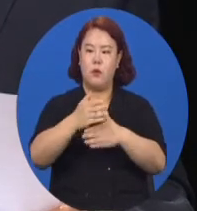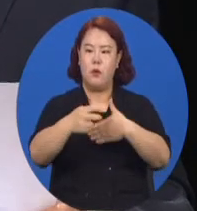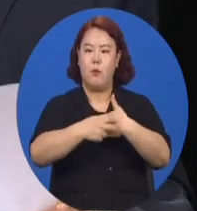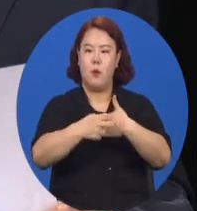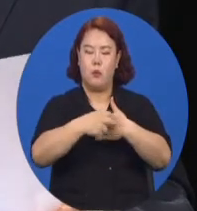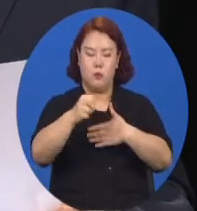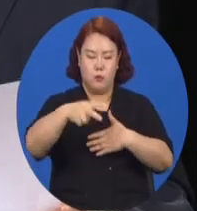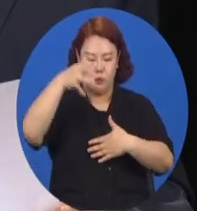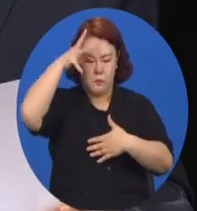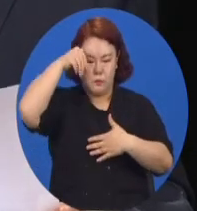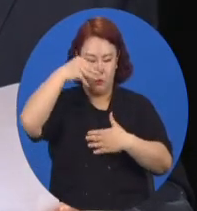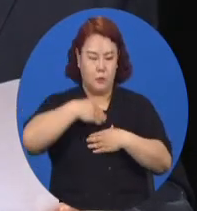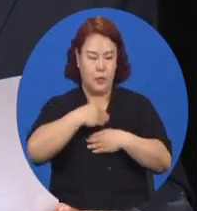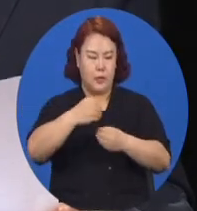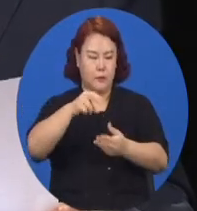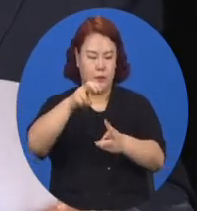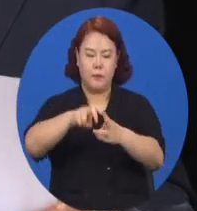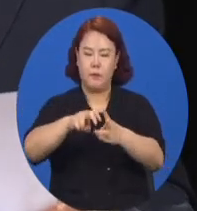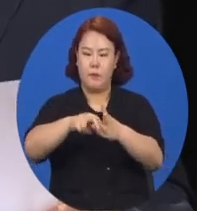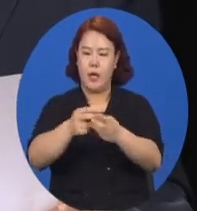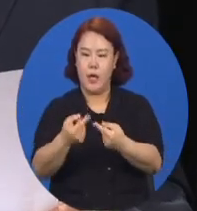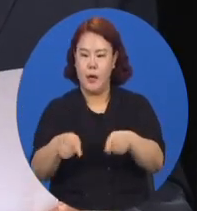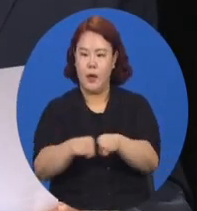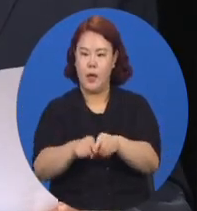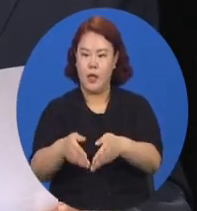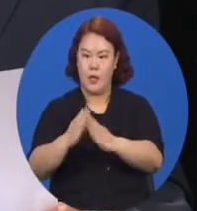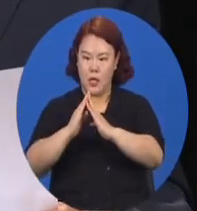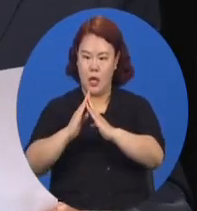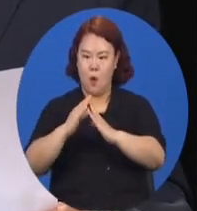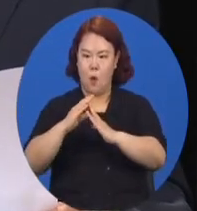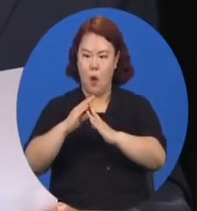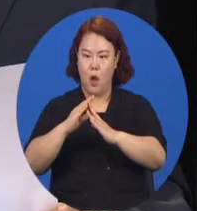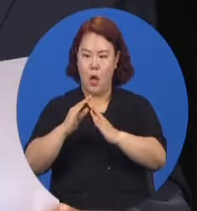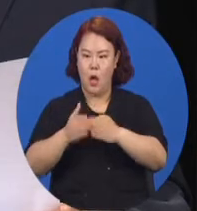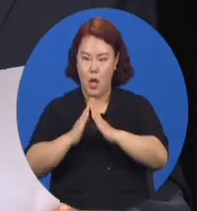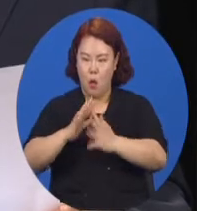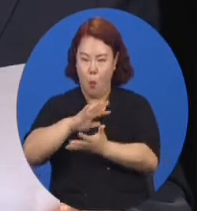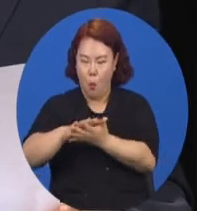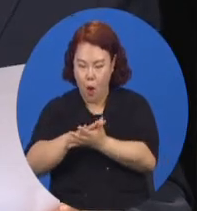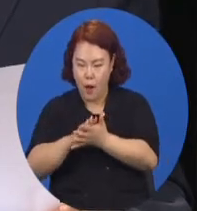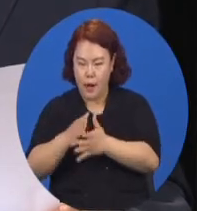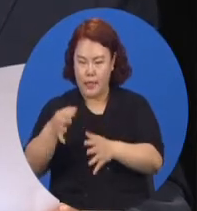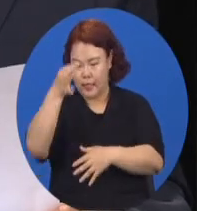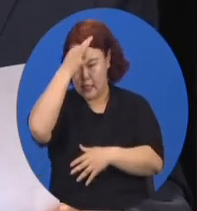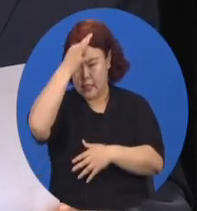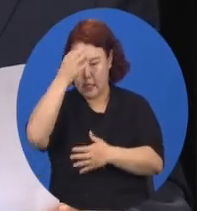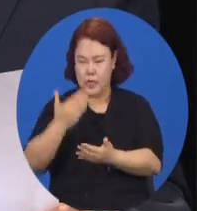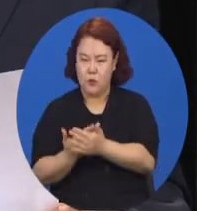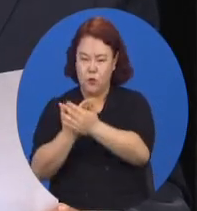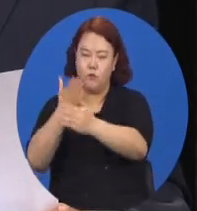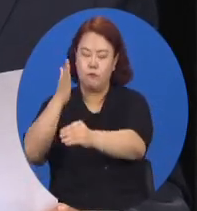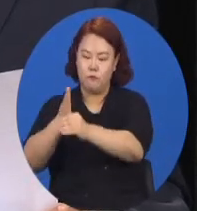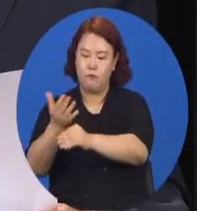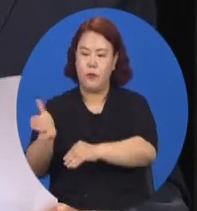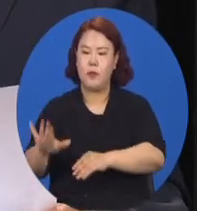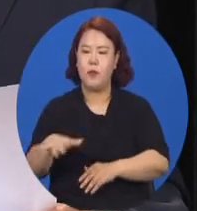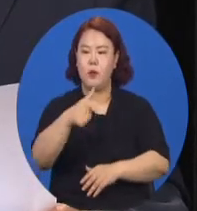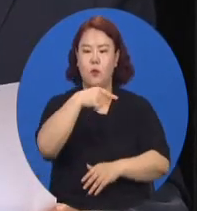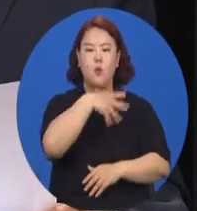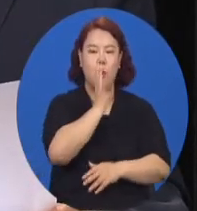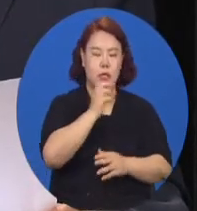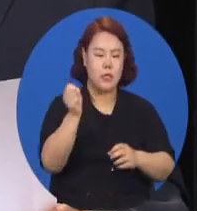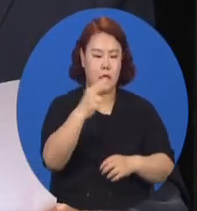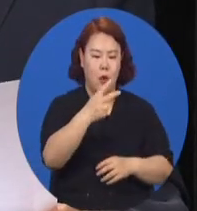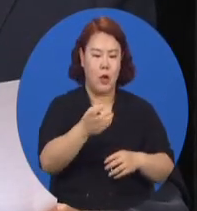치매 안심센터를 같이 설치해서 복합적 기능을 하도록 이렇게 육성시키고 있는데 김 후보께서는 노인